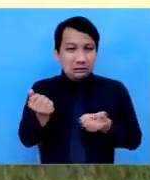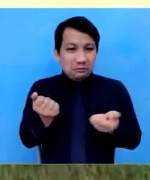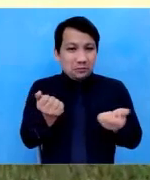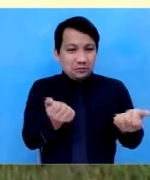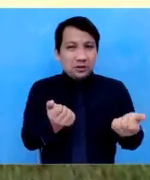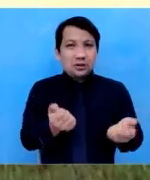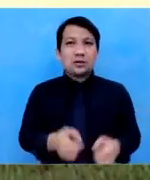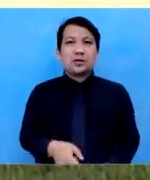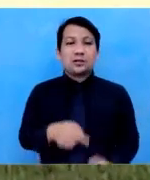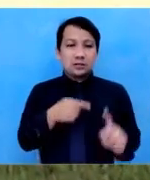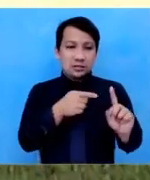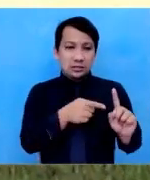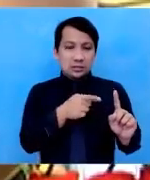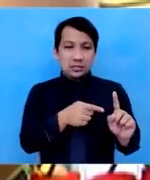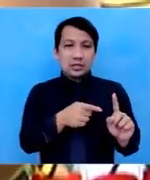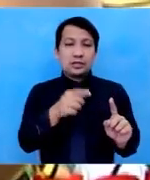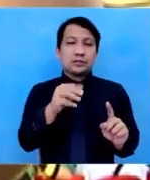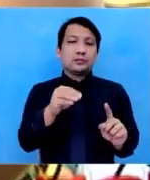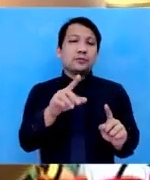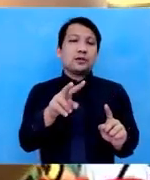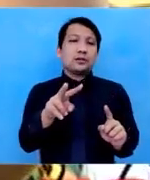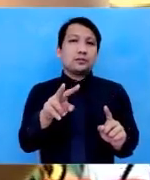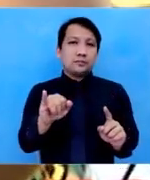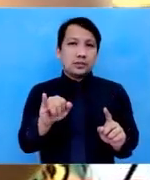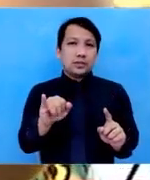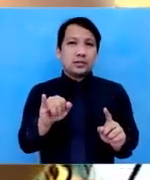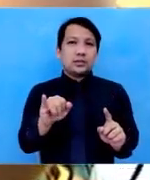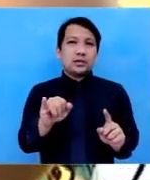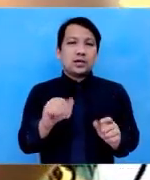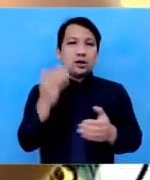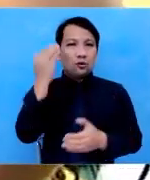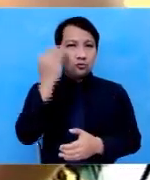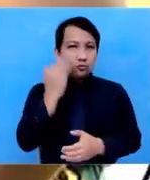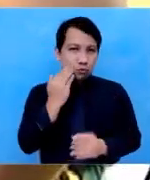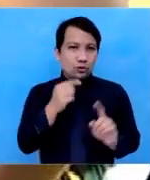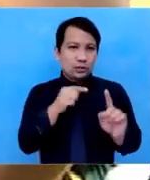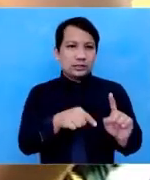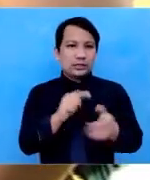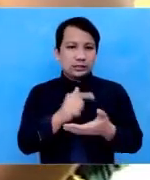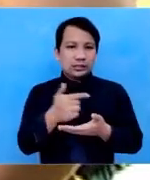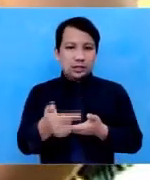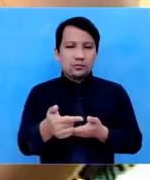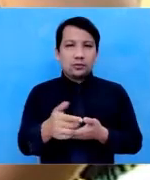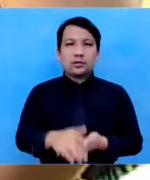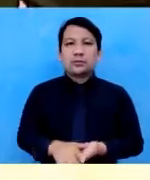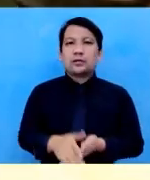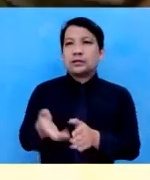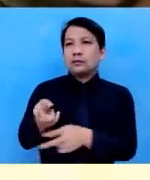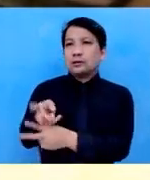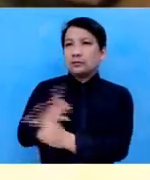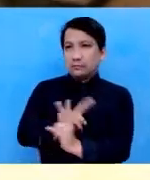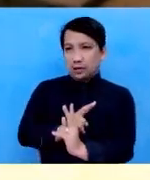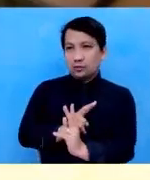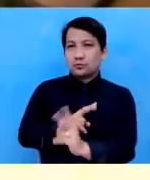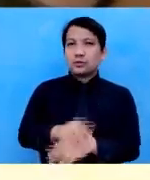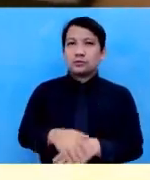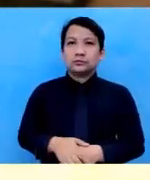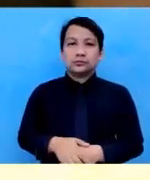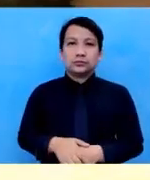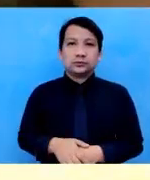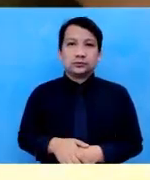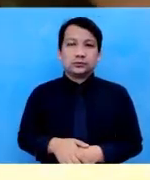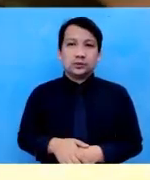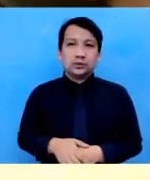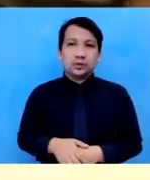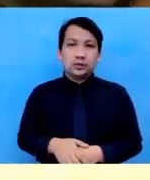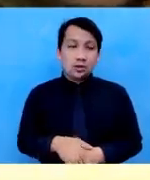nagtuturo sa Baay National High School, kulang na kulang sila sa laptop kaya nangihiram na lang sila. Ang